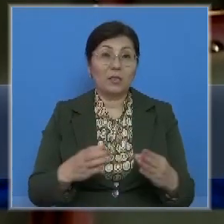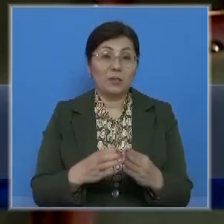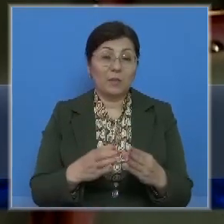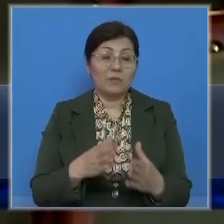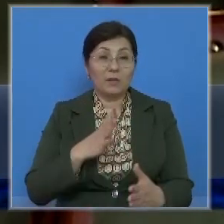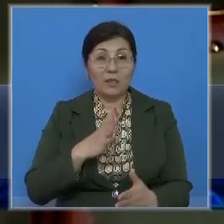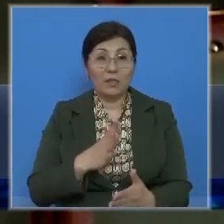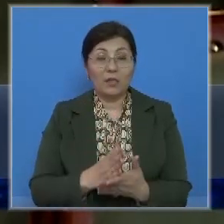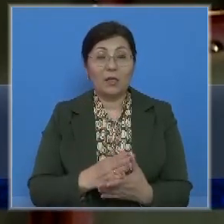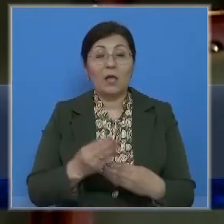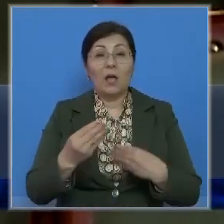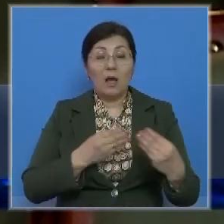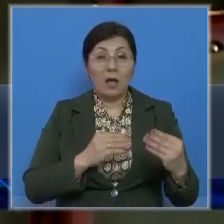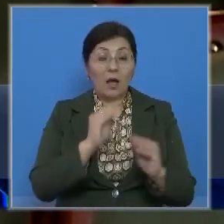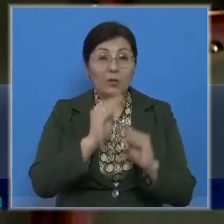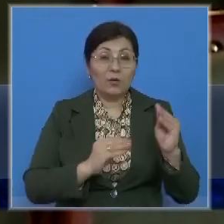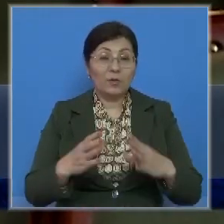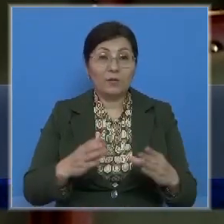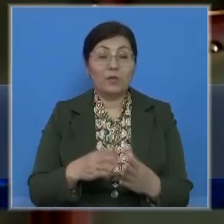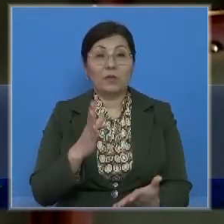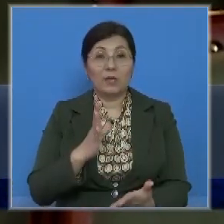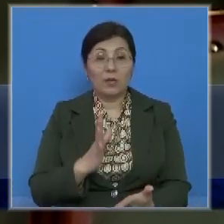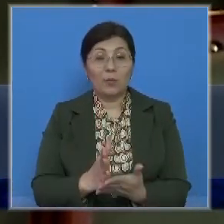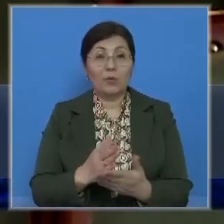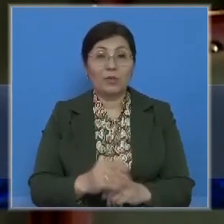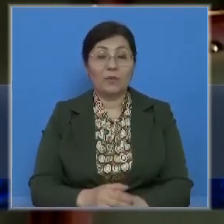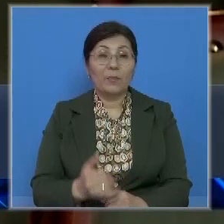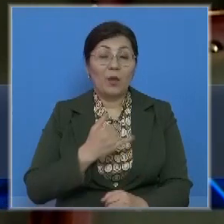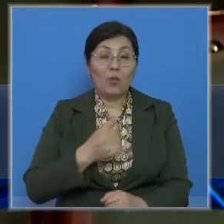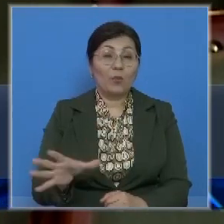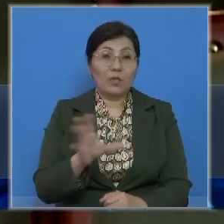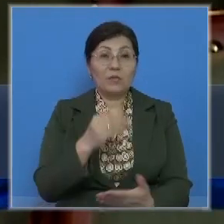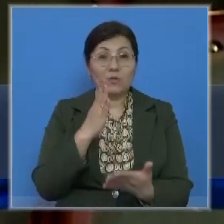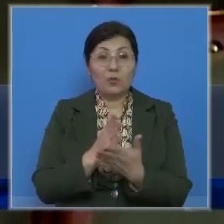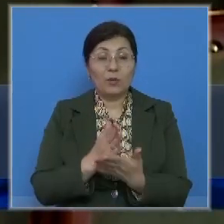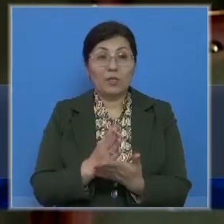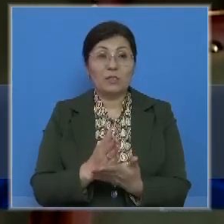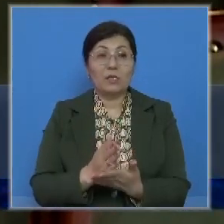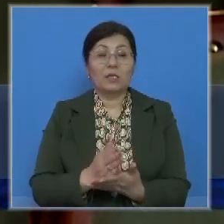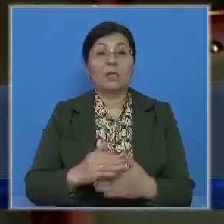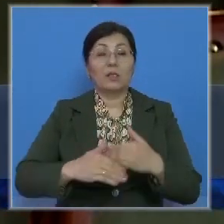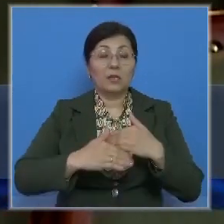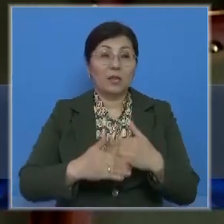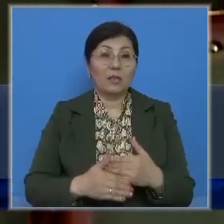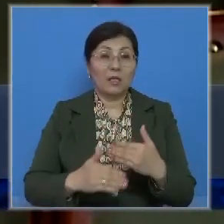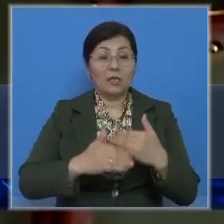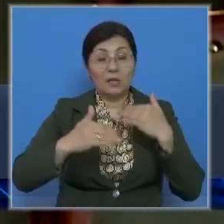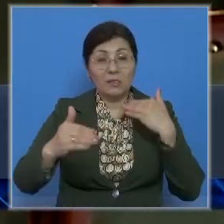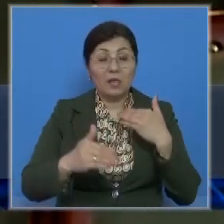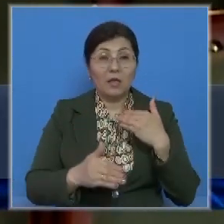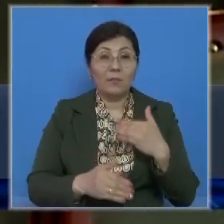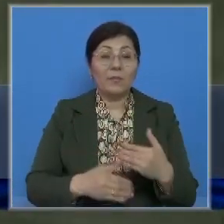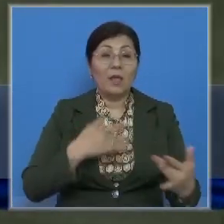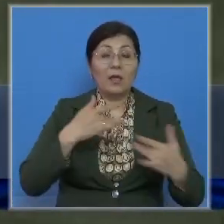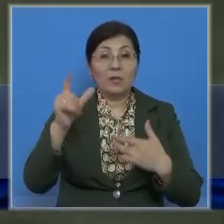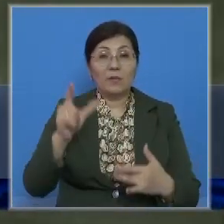нас будет. Остальных вытащим в качестве массовки. У нас все есть, понимаете? И помещение, и зал, и актеры.